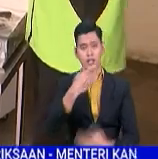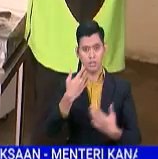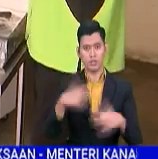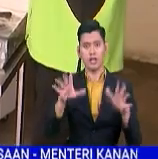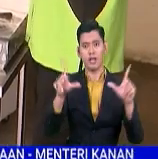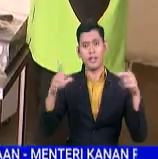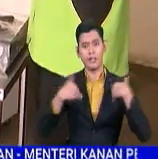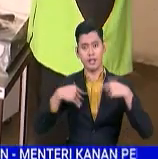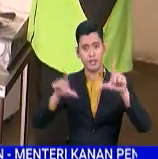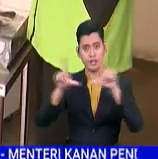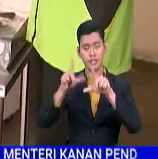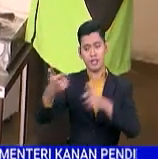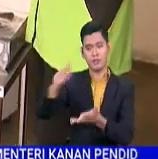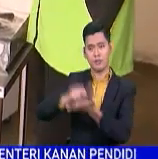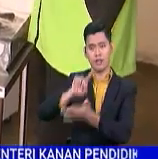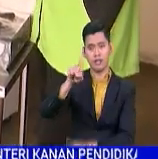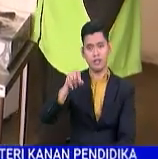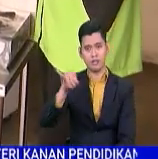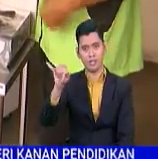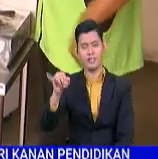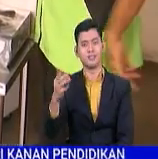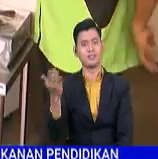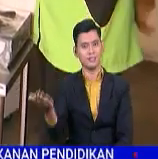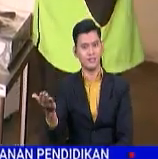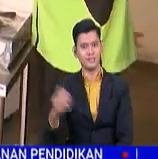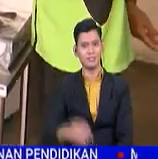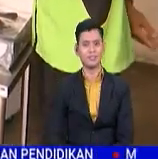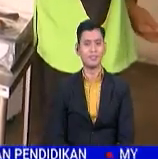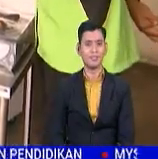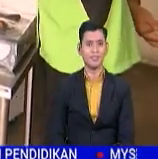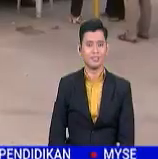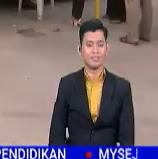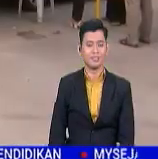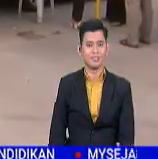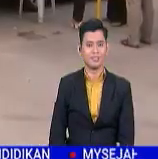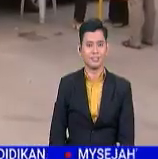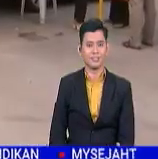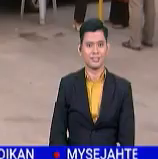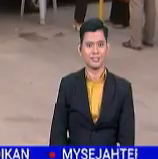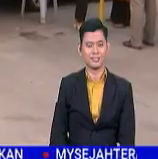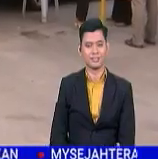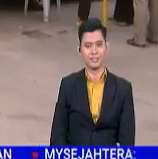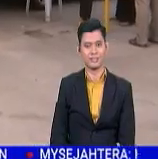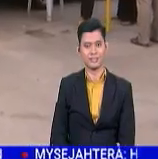dan berlesen. Laporan Rozi Hanis Abdul Rahman, Berita RTM.